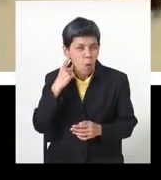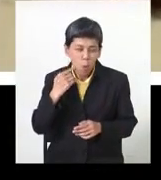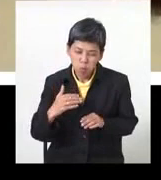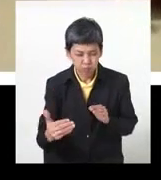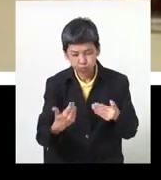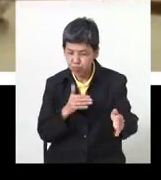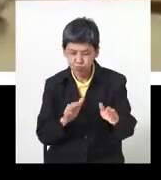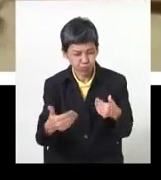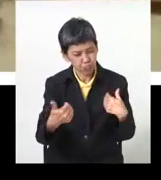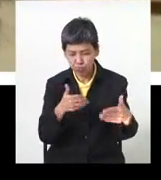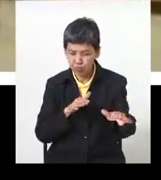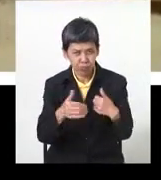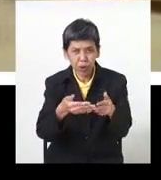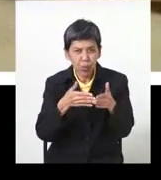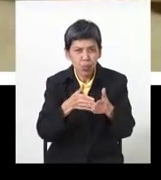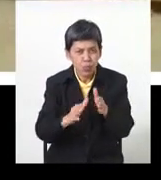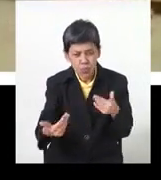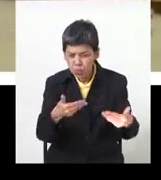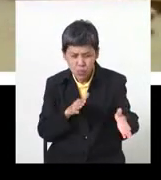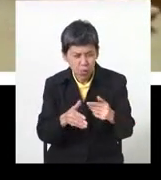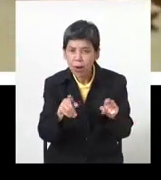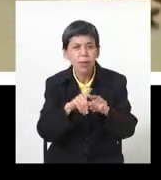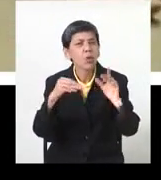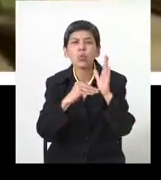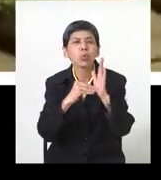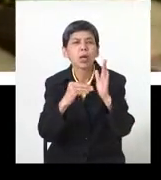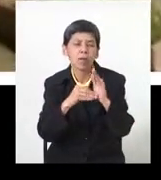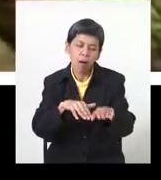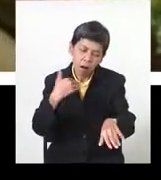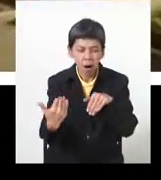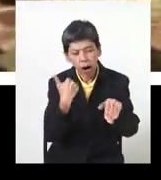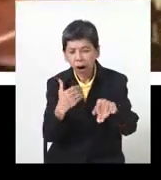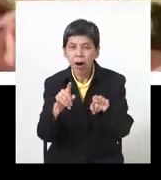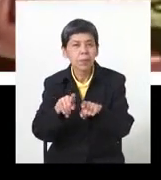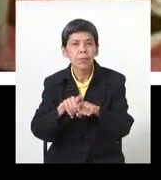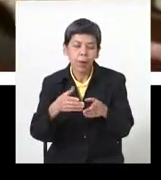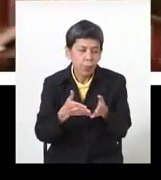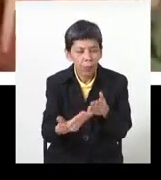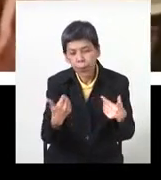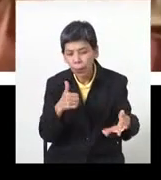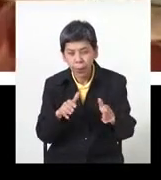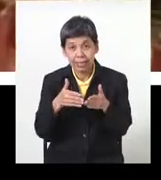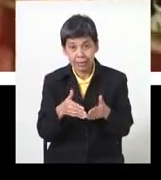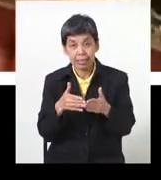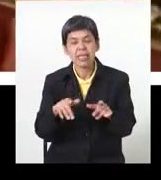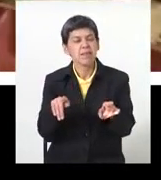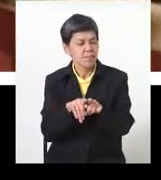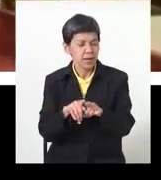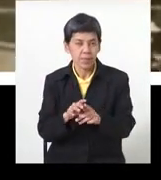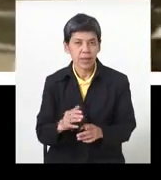ดังมากจะวิ่งกันพุกพ่านเหมือนกับหลับตาจินตการก็เหมือนกับกรุงเทพฯเราที่รถถนขับรถกันเนี่ย